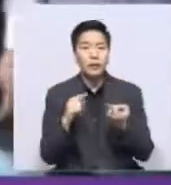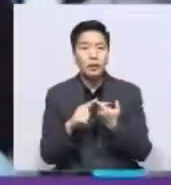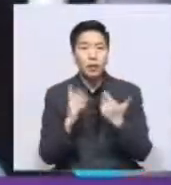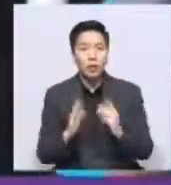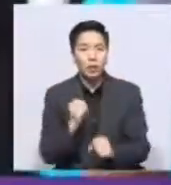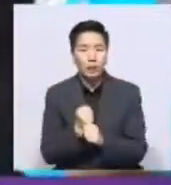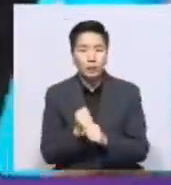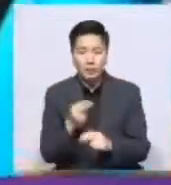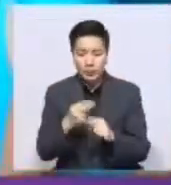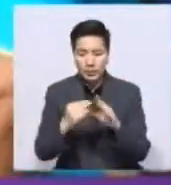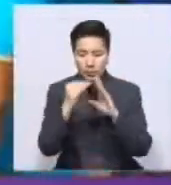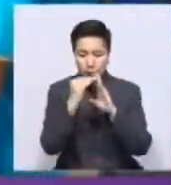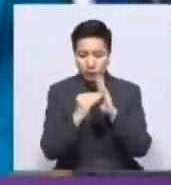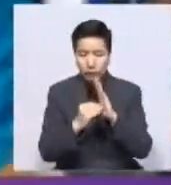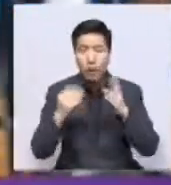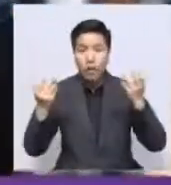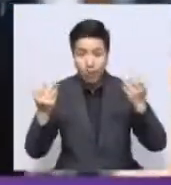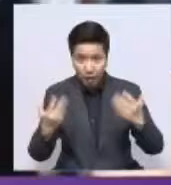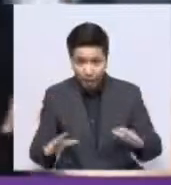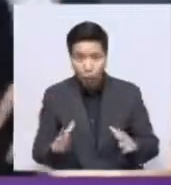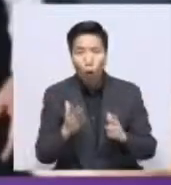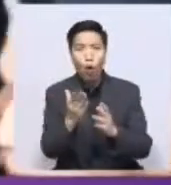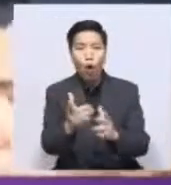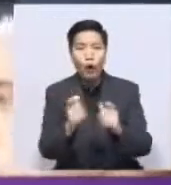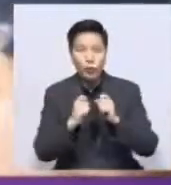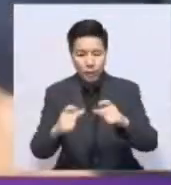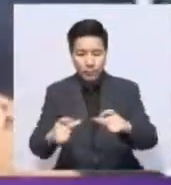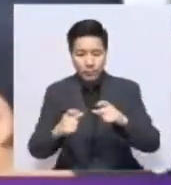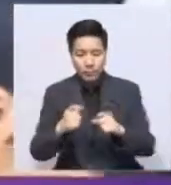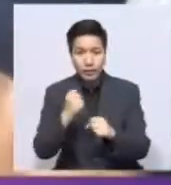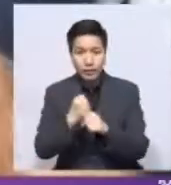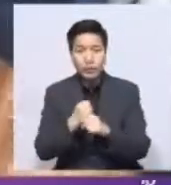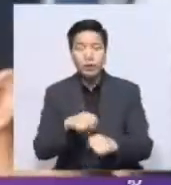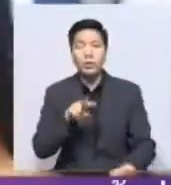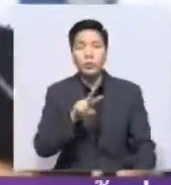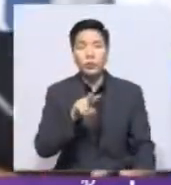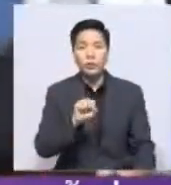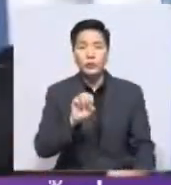มีแรงงานต่างด้าวมาทำทะเบียนประวัติและขออนุญาตทำงานแล้วจำนวน